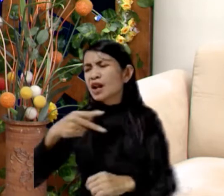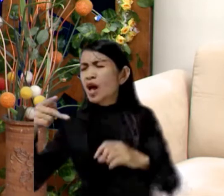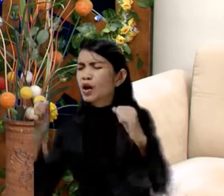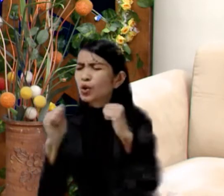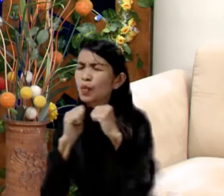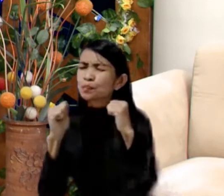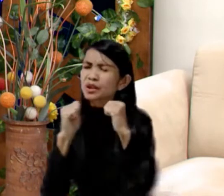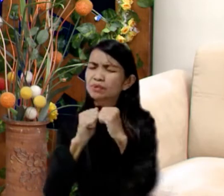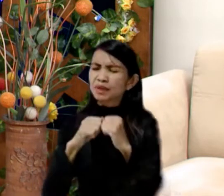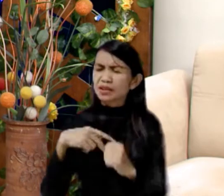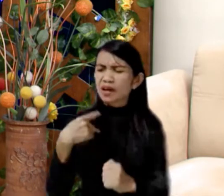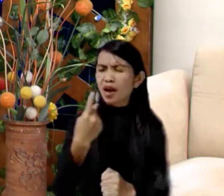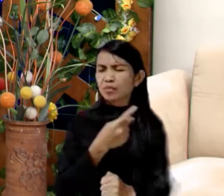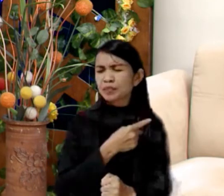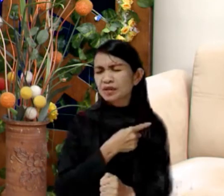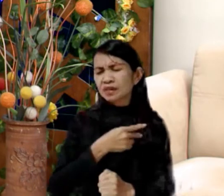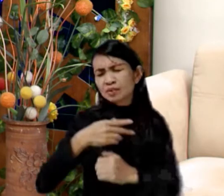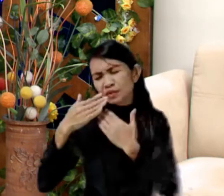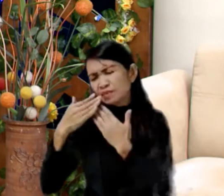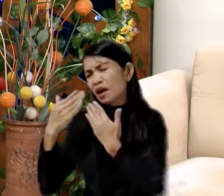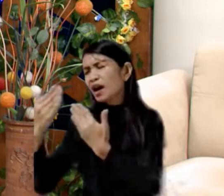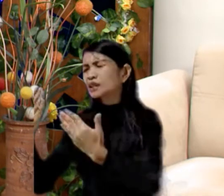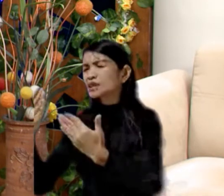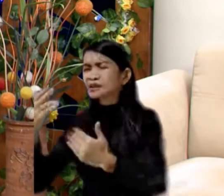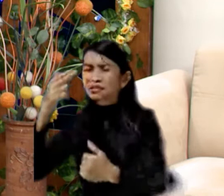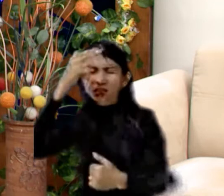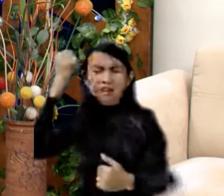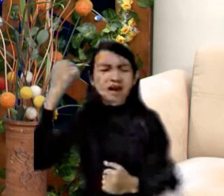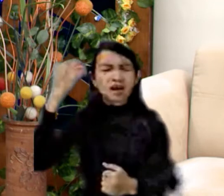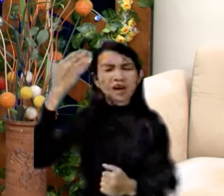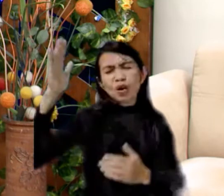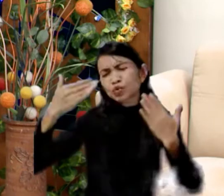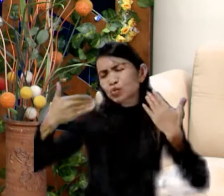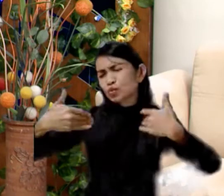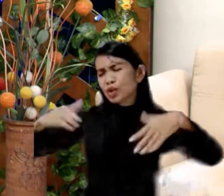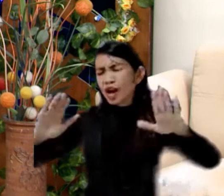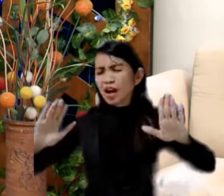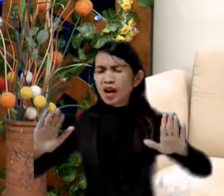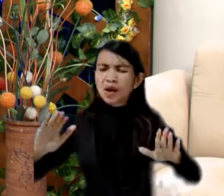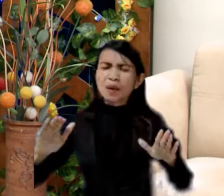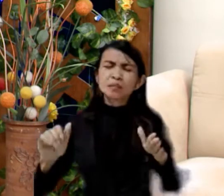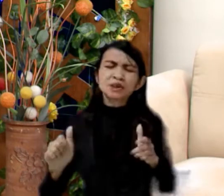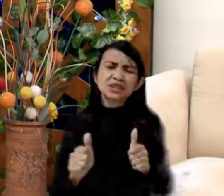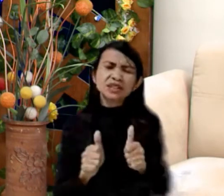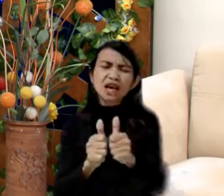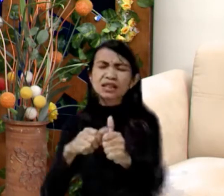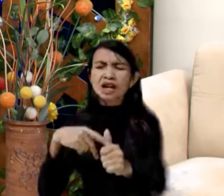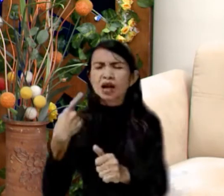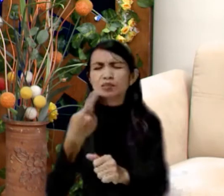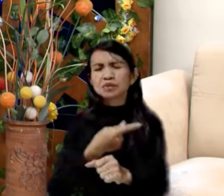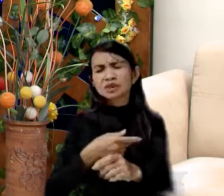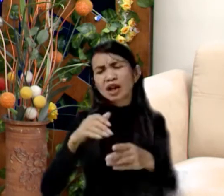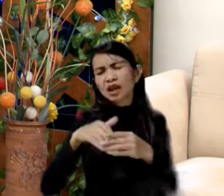Kami berterima kasih oleh karena Engkau sudah menyertai kami kepada hidup-hidup kami yang sebelumnya. Engkau sudah menyertai dan membawa kami